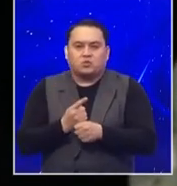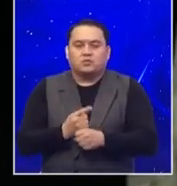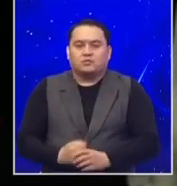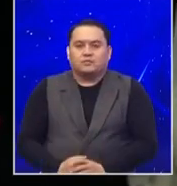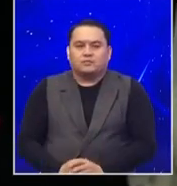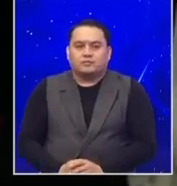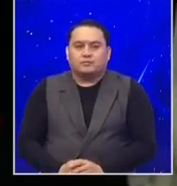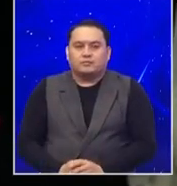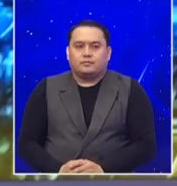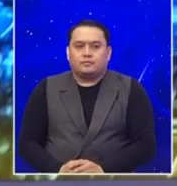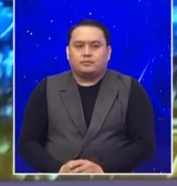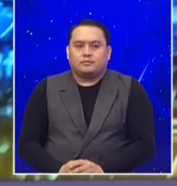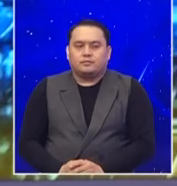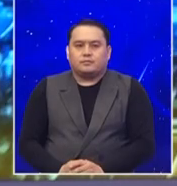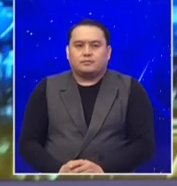лед.